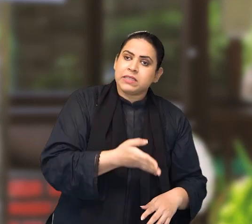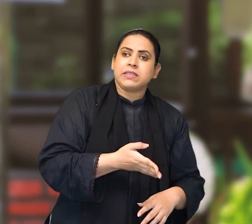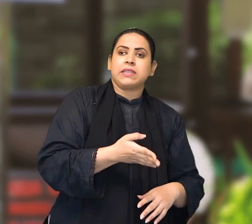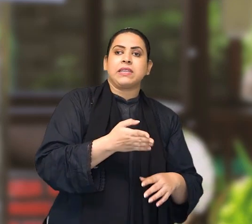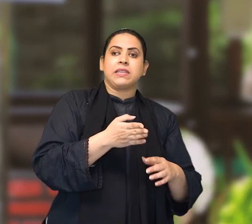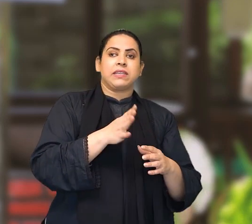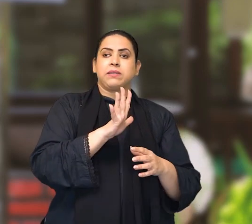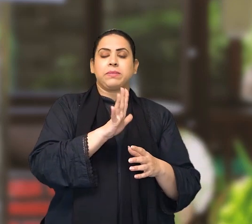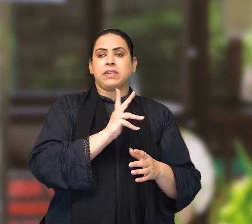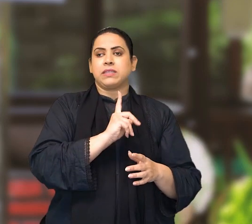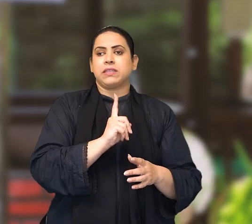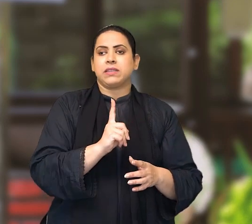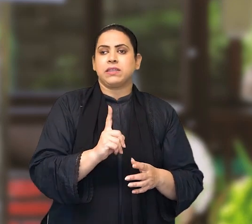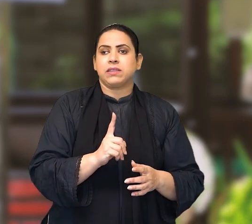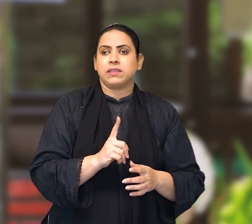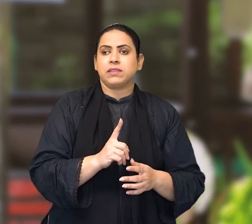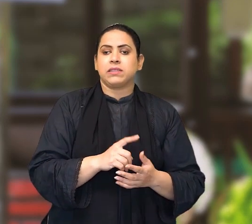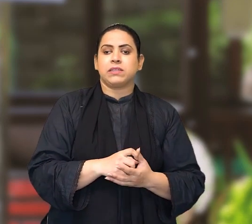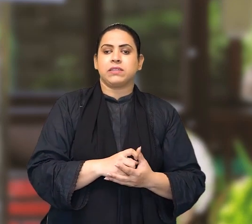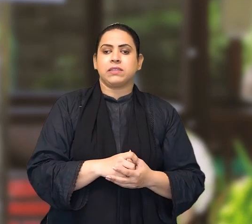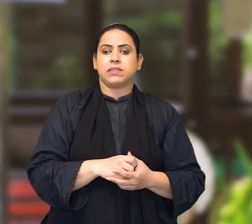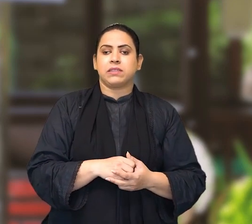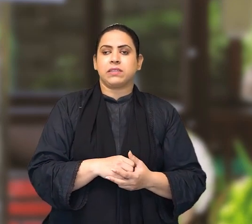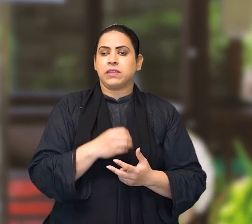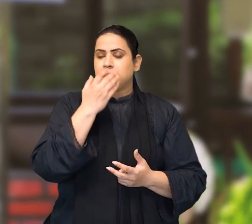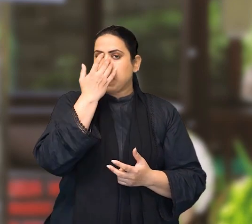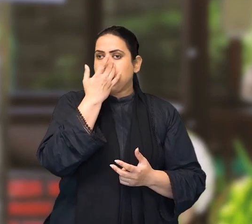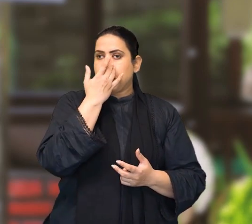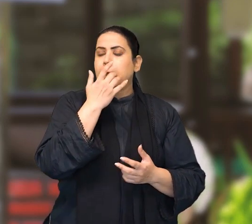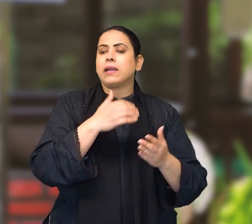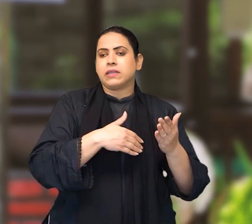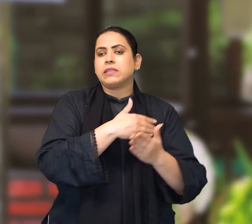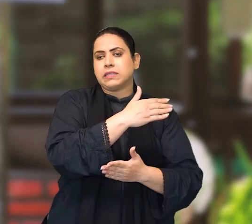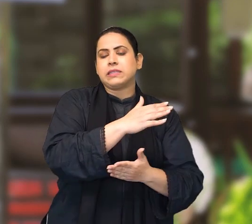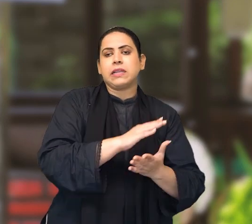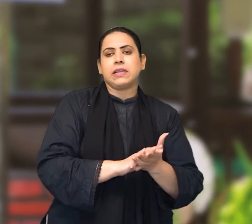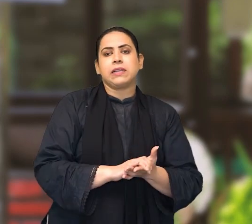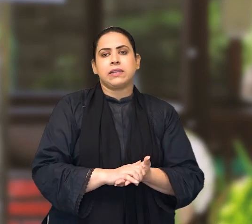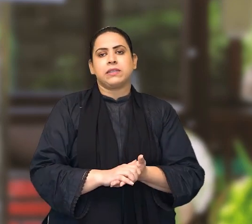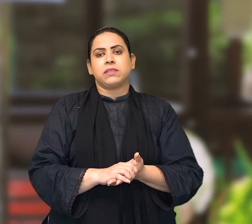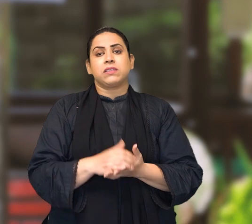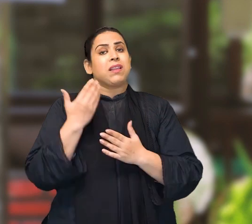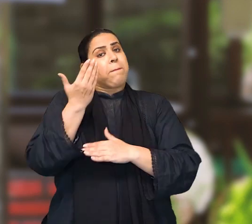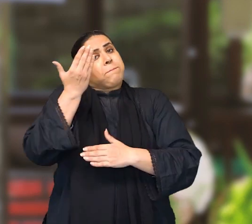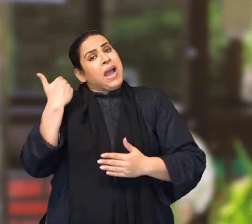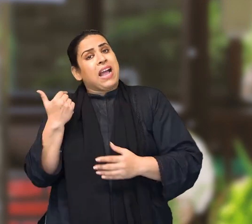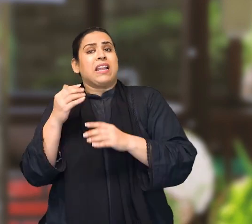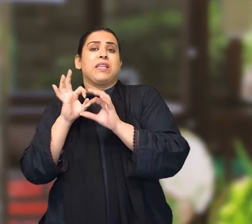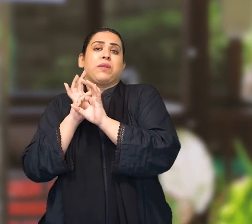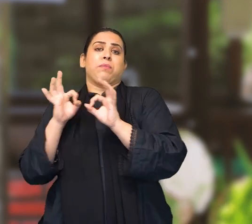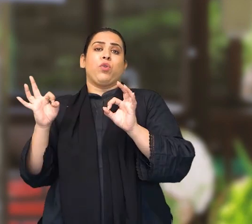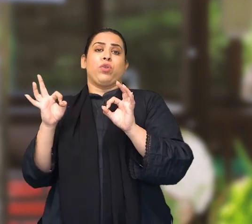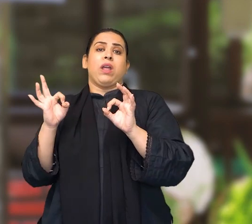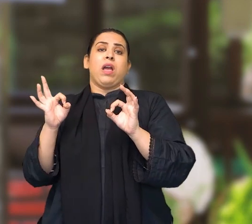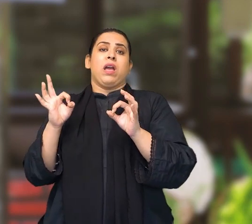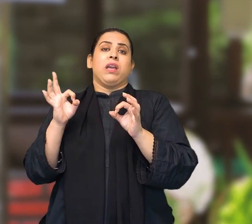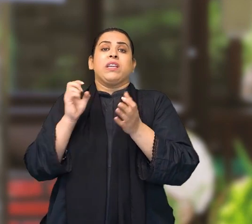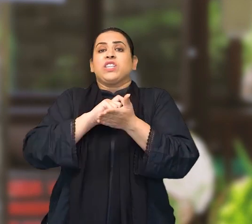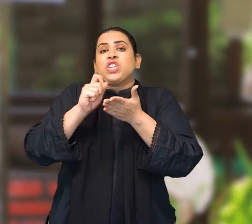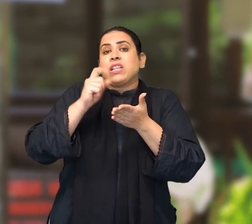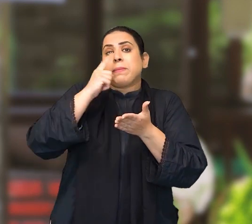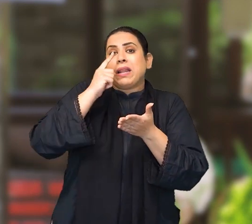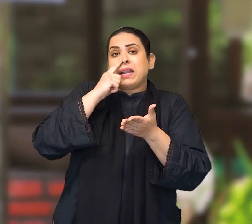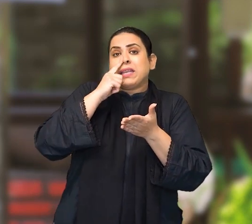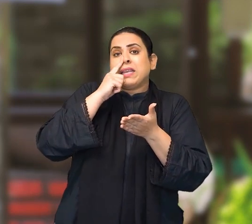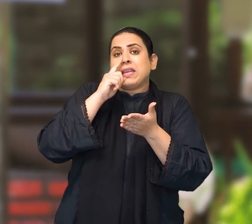बाद हमारी शादी चलेगी. बिकॉज इट वाज अ टाइम कि पहले चीज़ें नहीं हुई थी, नहीं डिसाइड हुआ था और एकदम से